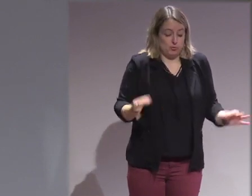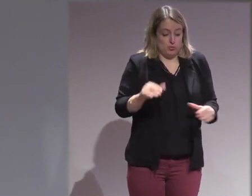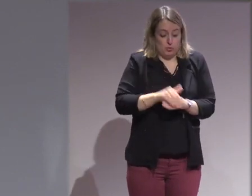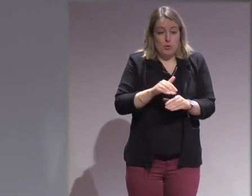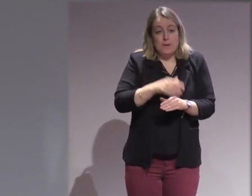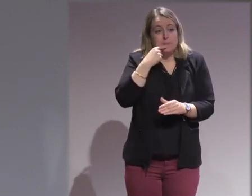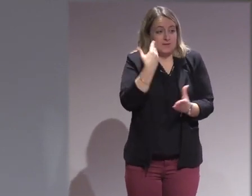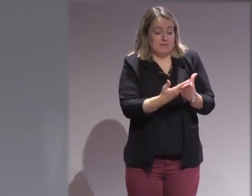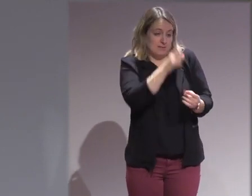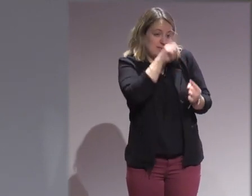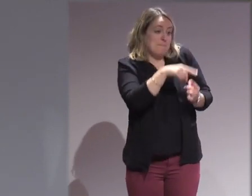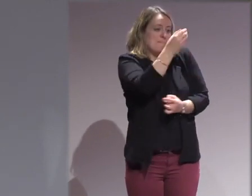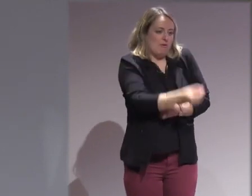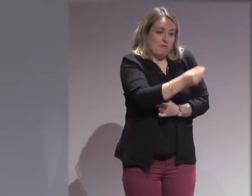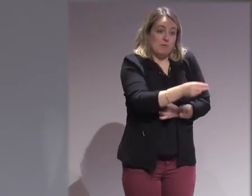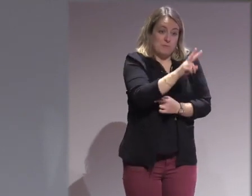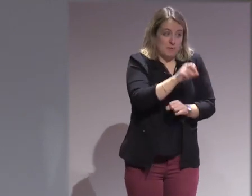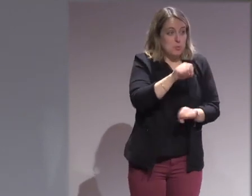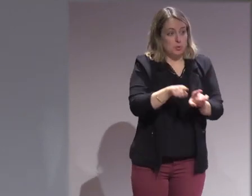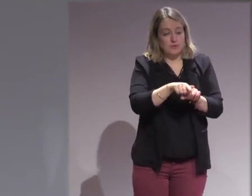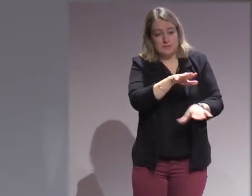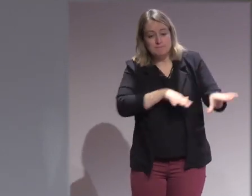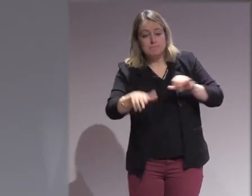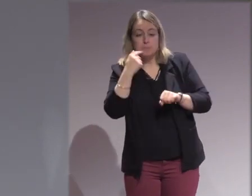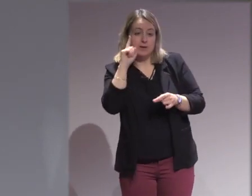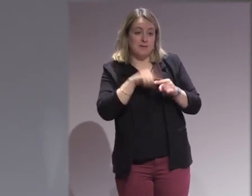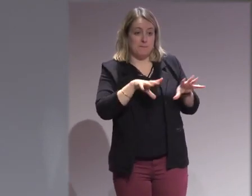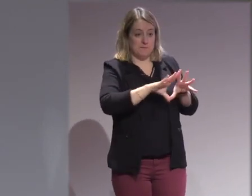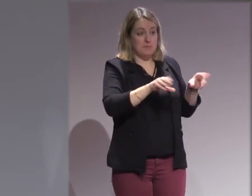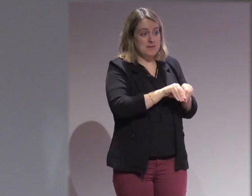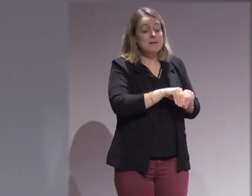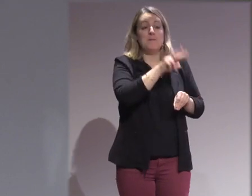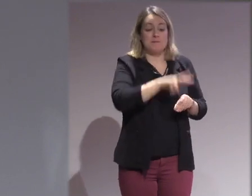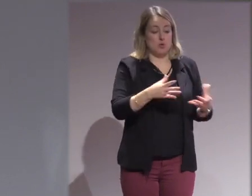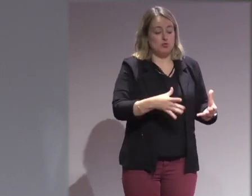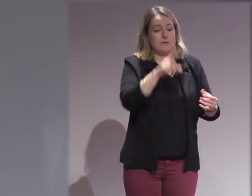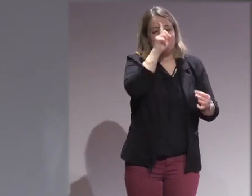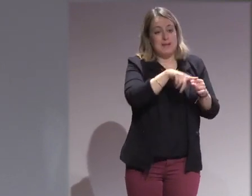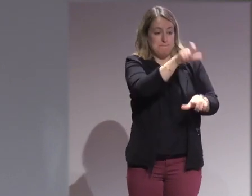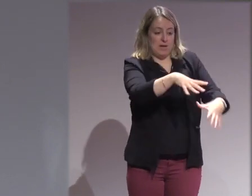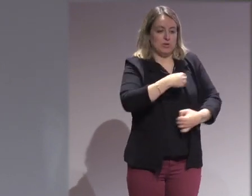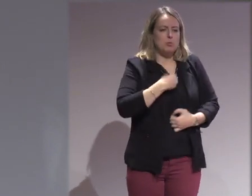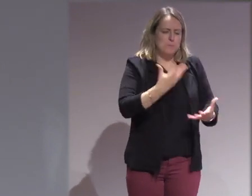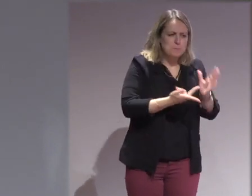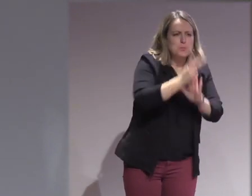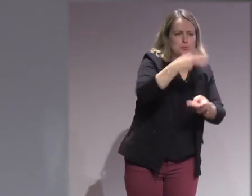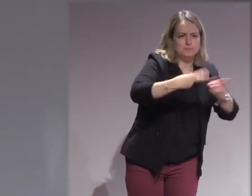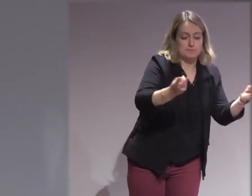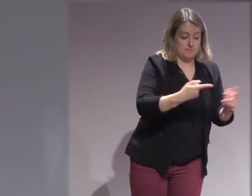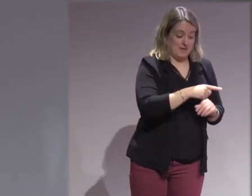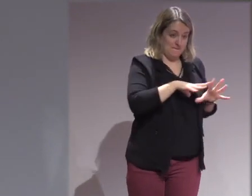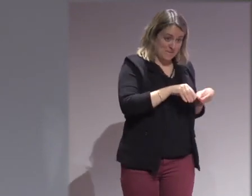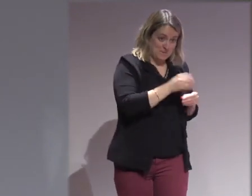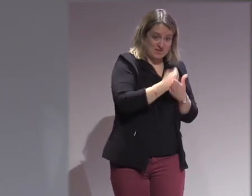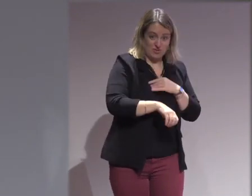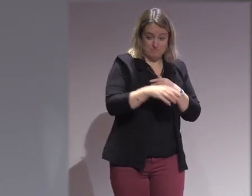même chose pour les familles de naissance, à l'exception près qu'on ne les entend toujours pas aujourd'hui. Et donc ça aussi, ça vous donne une idée de